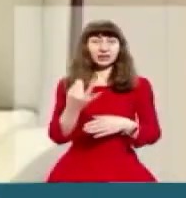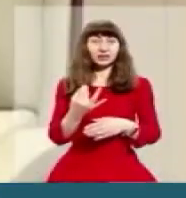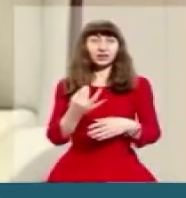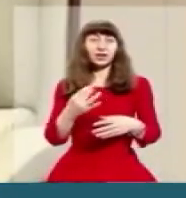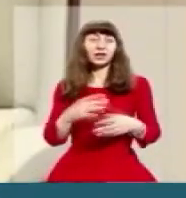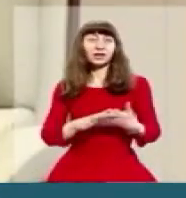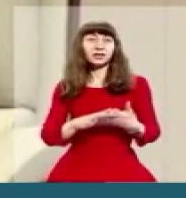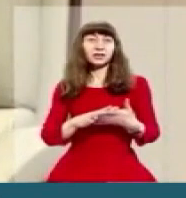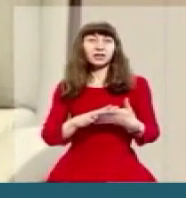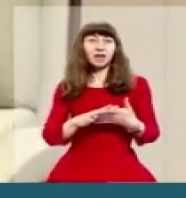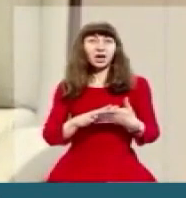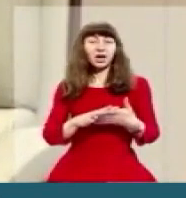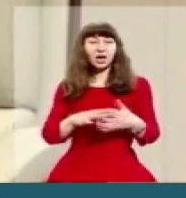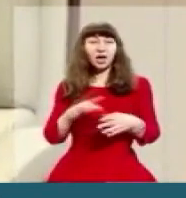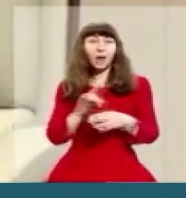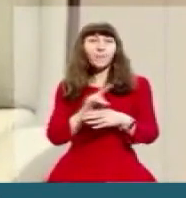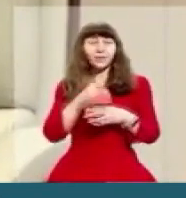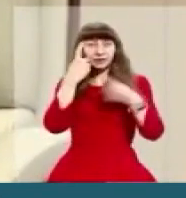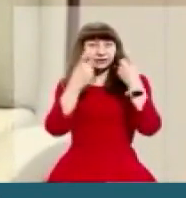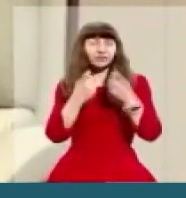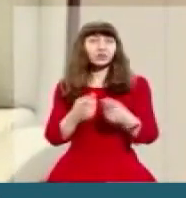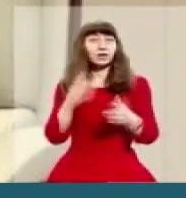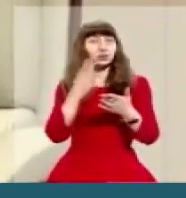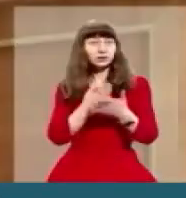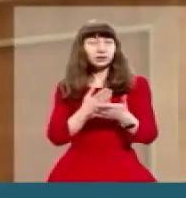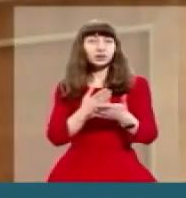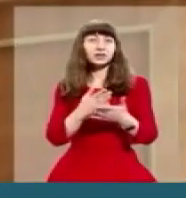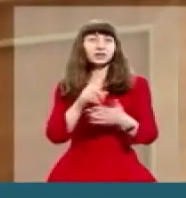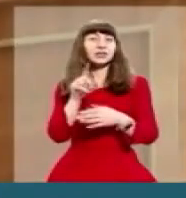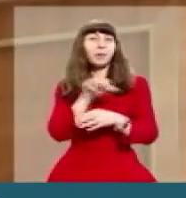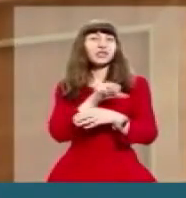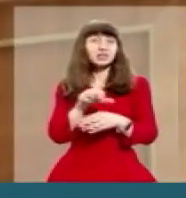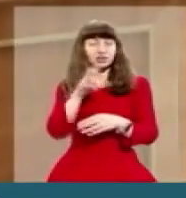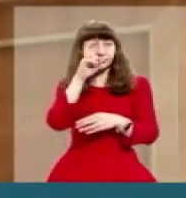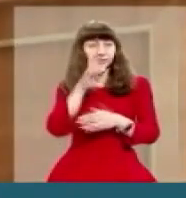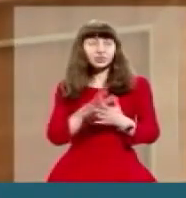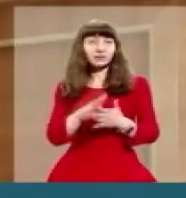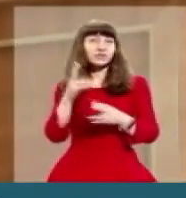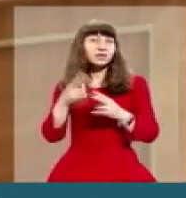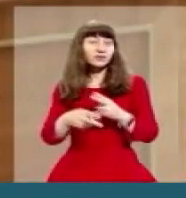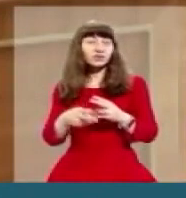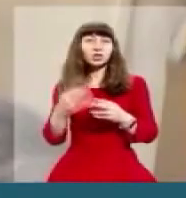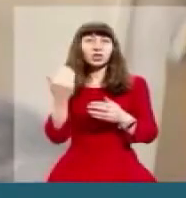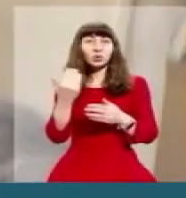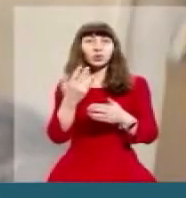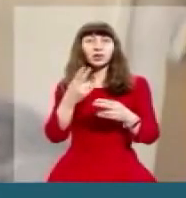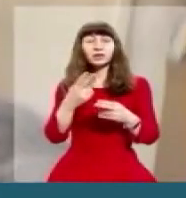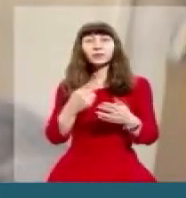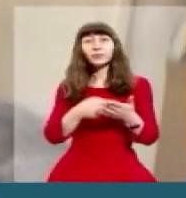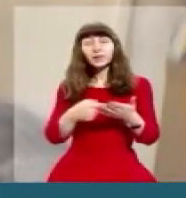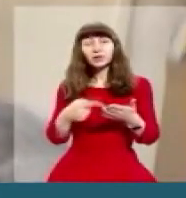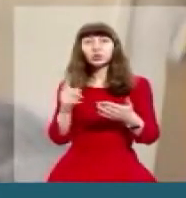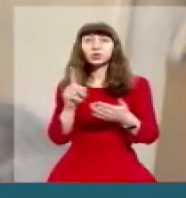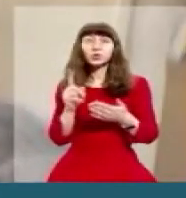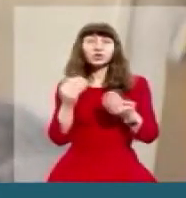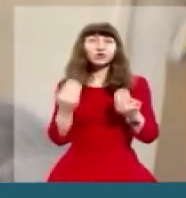искажении информации о январских событиях, существуют как внутри, так и за пределами страны. В завершении председатель Мажилиса отметил, что теперь важно